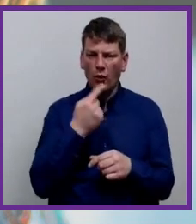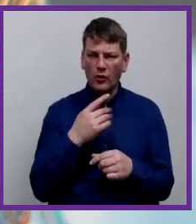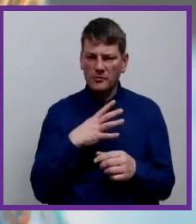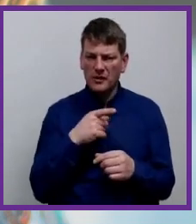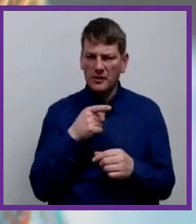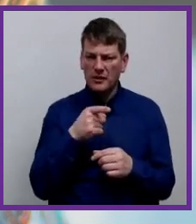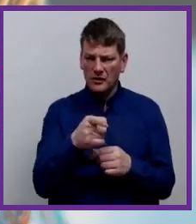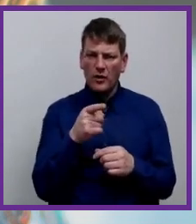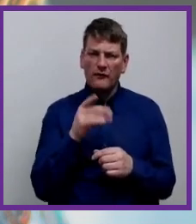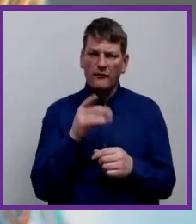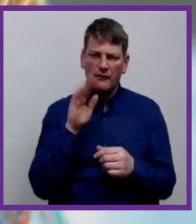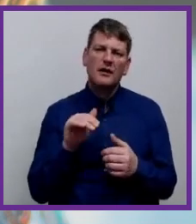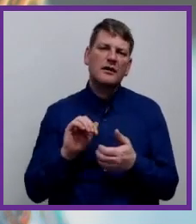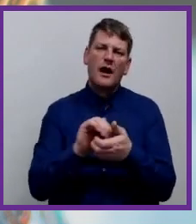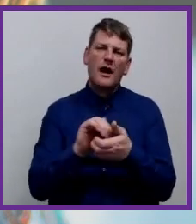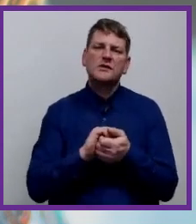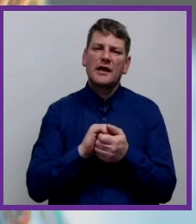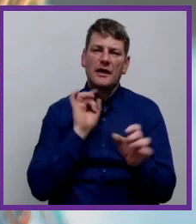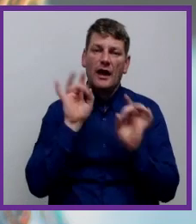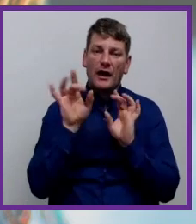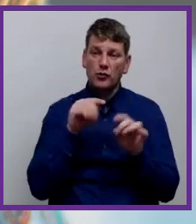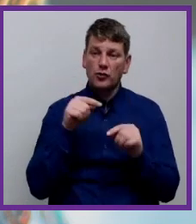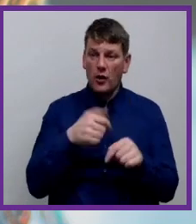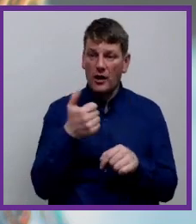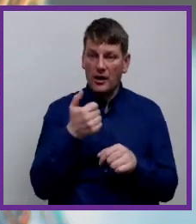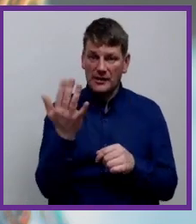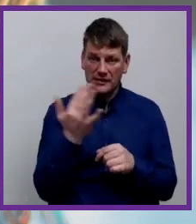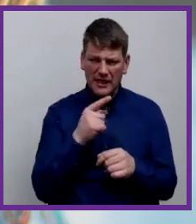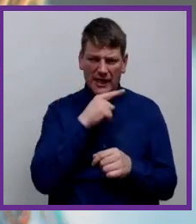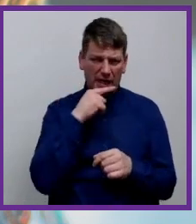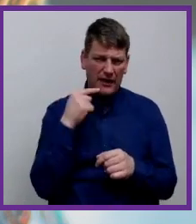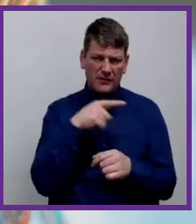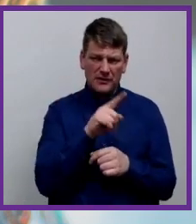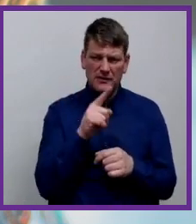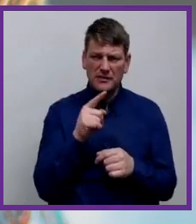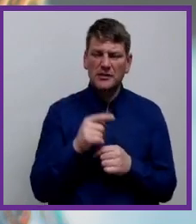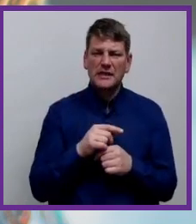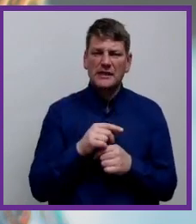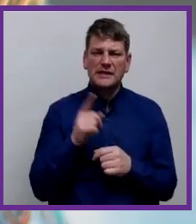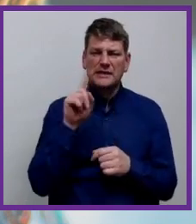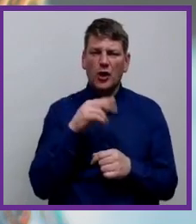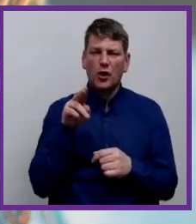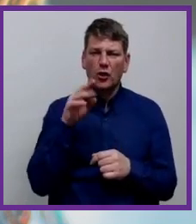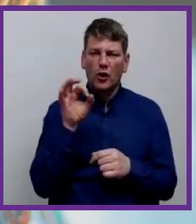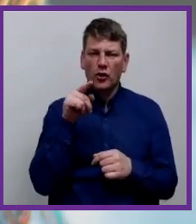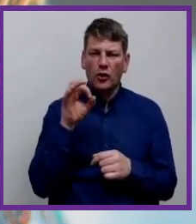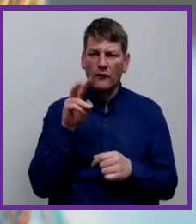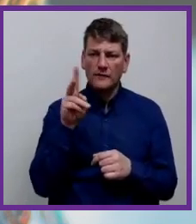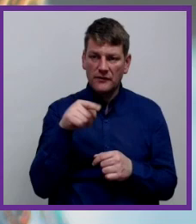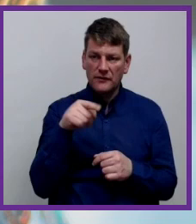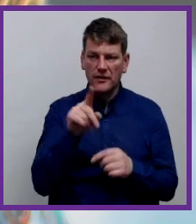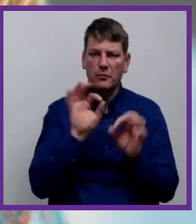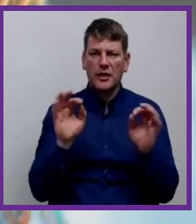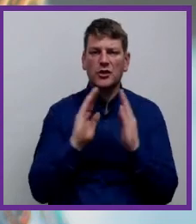draudzīgi reklamēt. Tas šogad iznāca, ka tas ir Krievijā tāds autors Sergejs Zotovs, un viņam brīnišķīgs